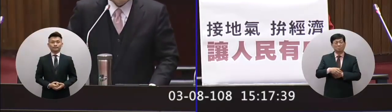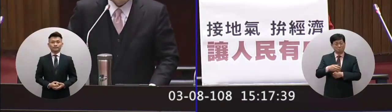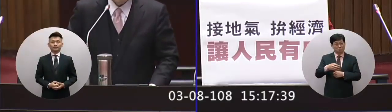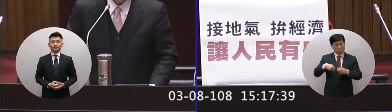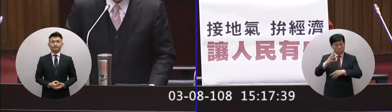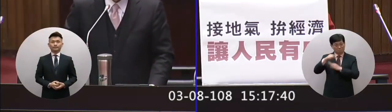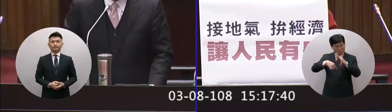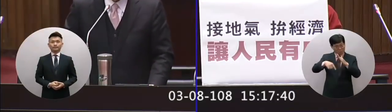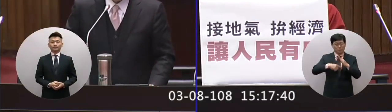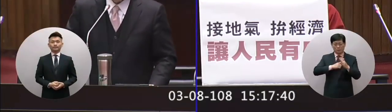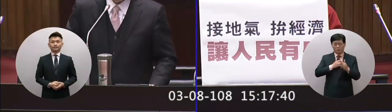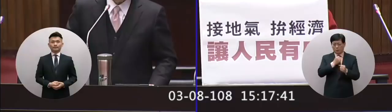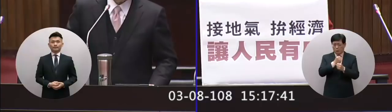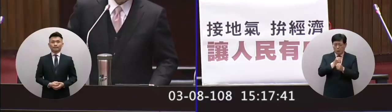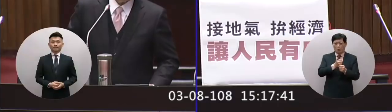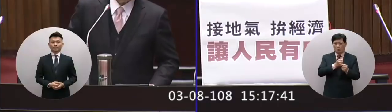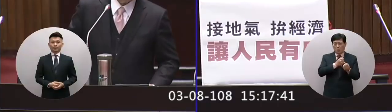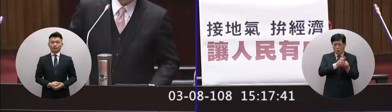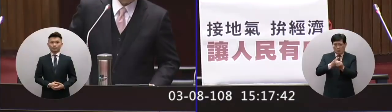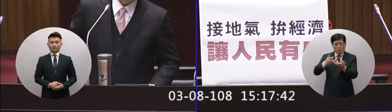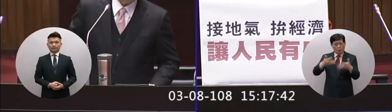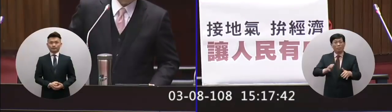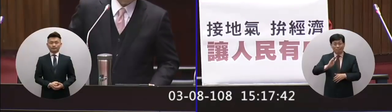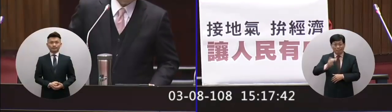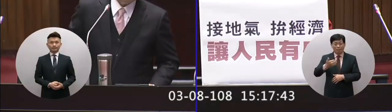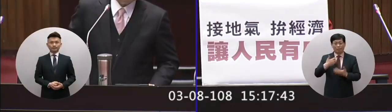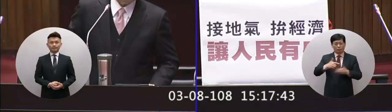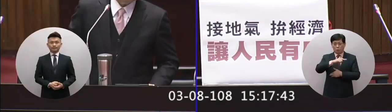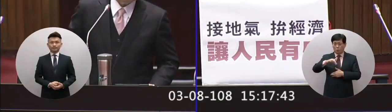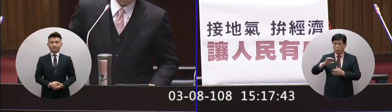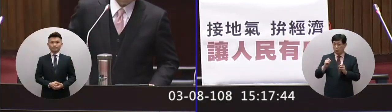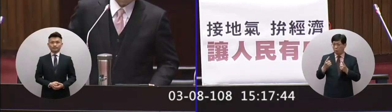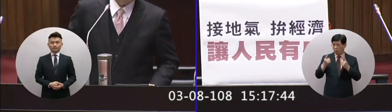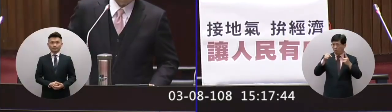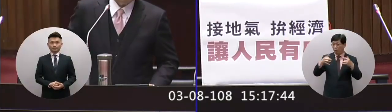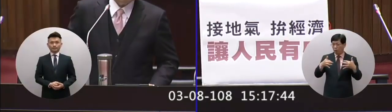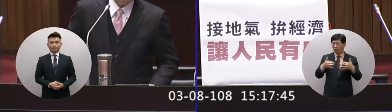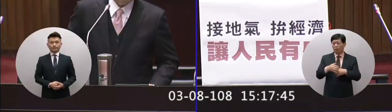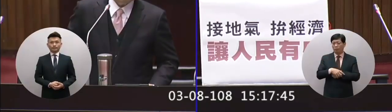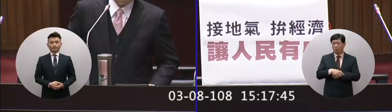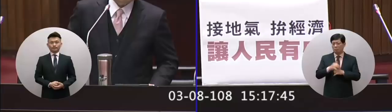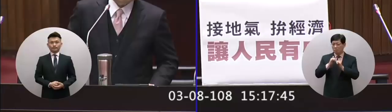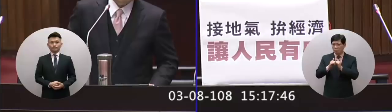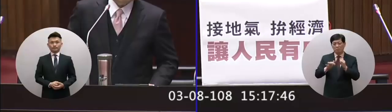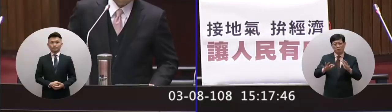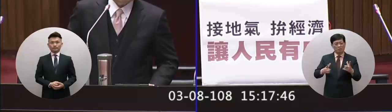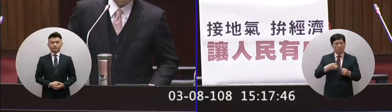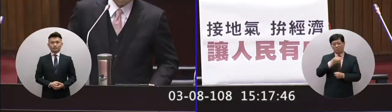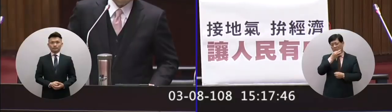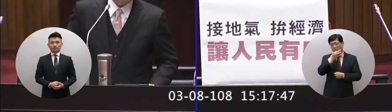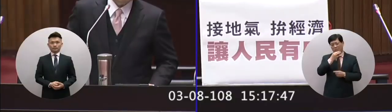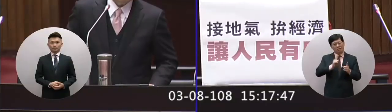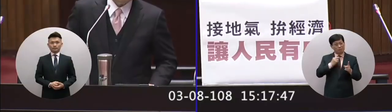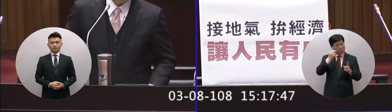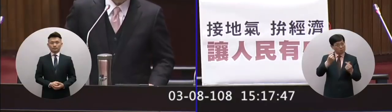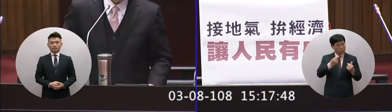虽然行政院做了很多了，但是还是有一些物价的一个波动的问题，人民现在还不太感